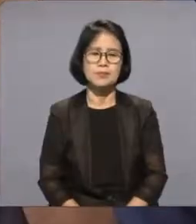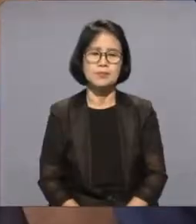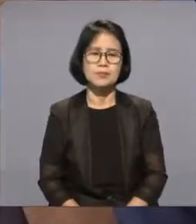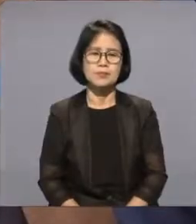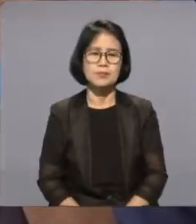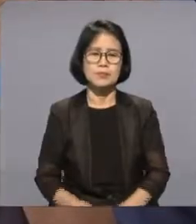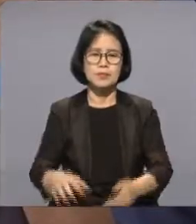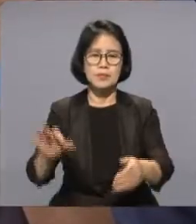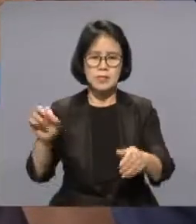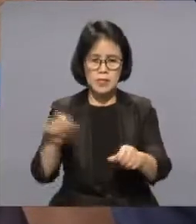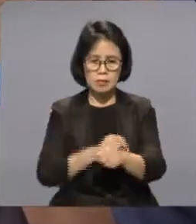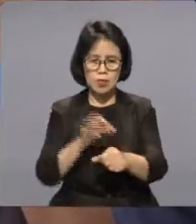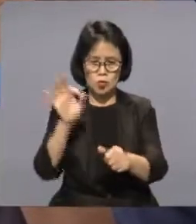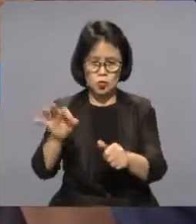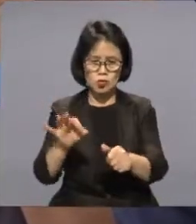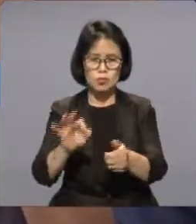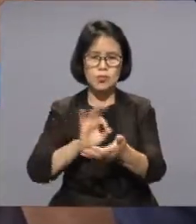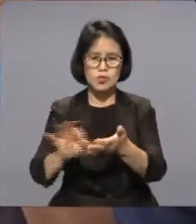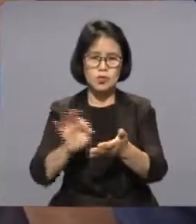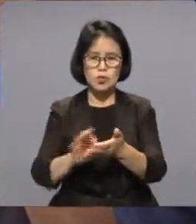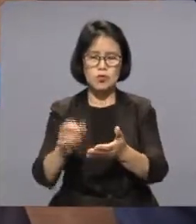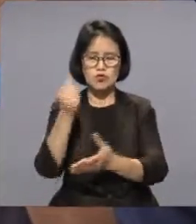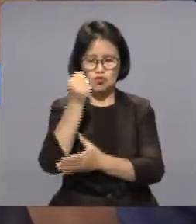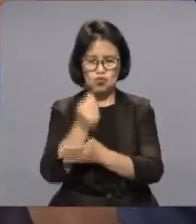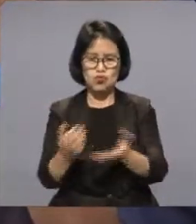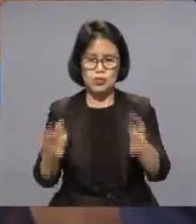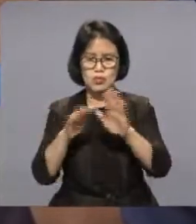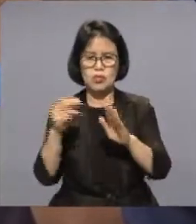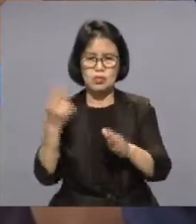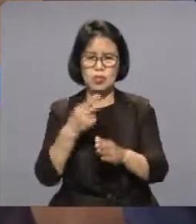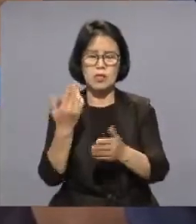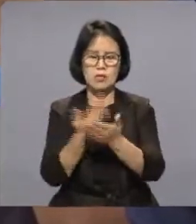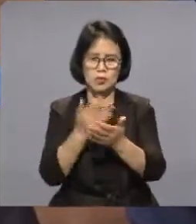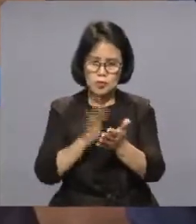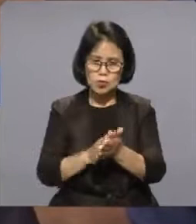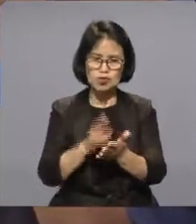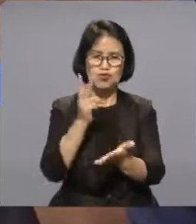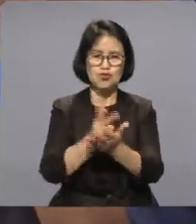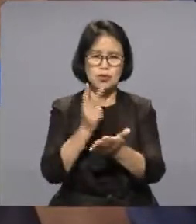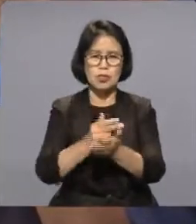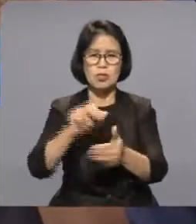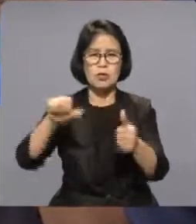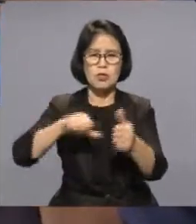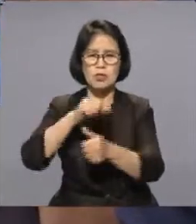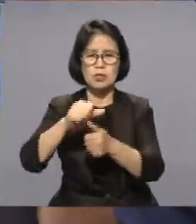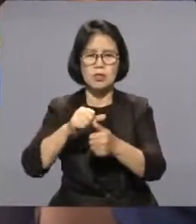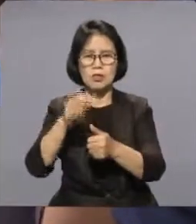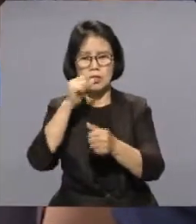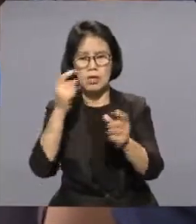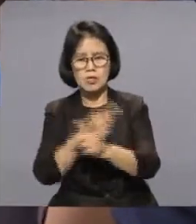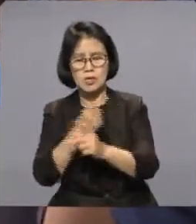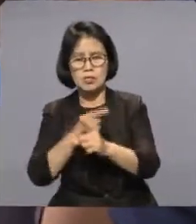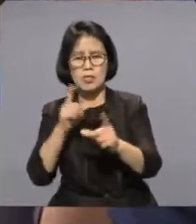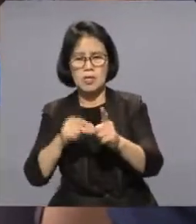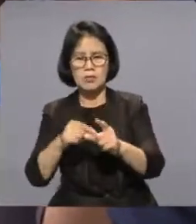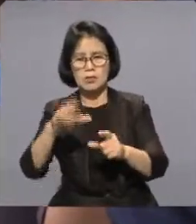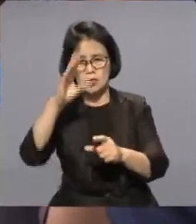조정 교부금을 써서라도 노후시설 재정비와 또 주차장 환경 개선 등 일부